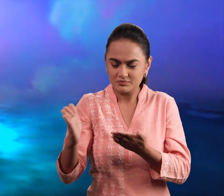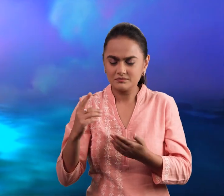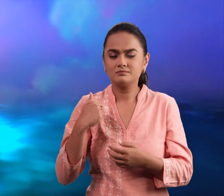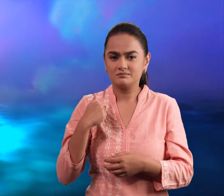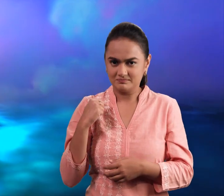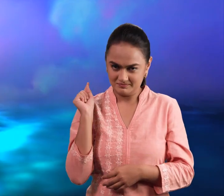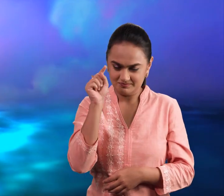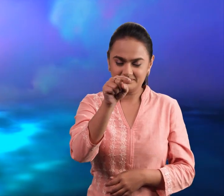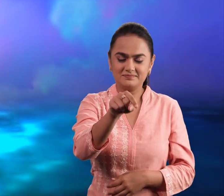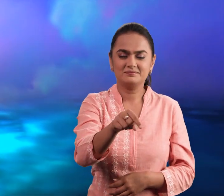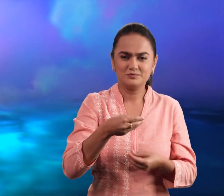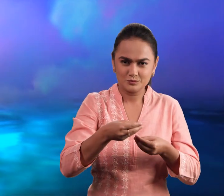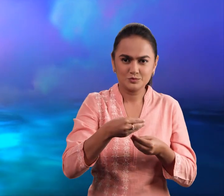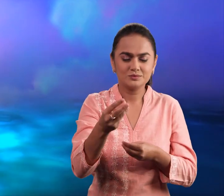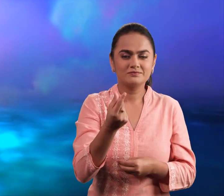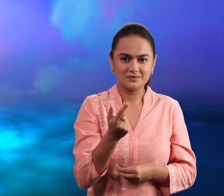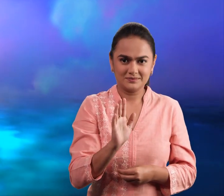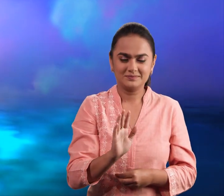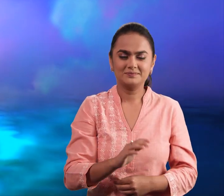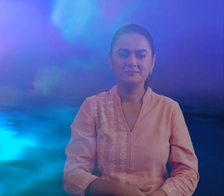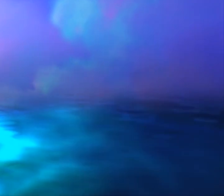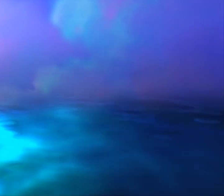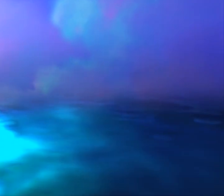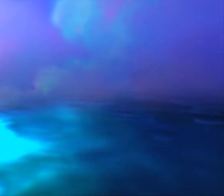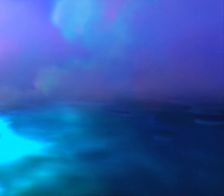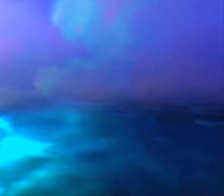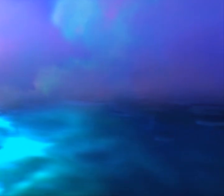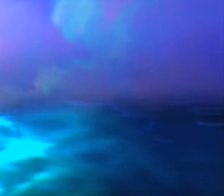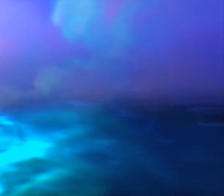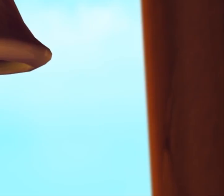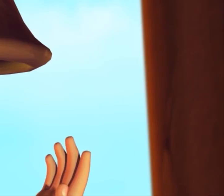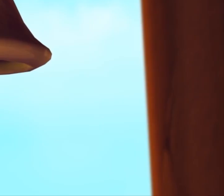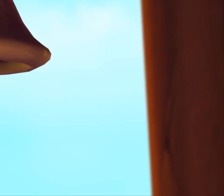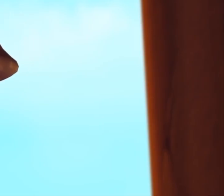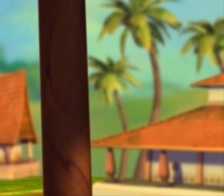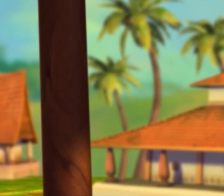पर मैं शीघ्र ही अवतरित होऊंगा।